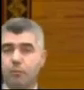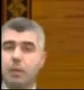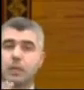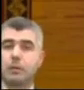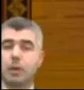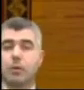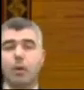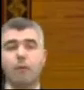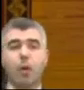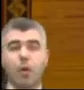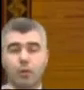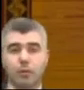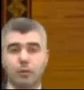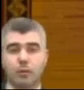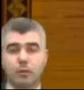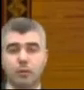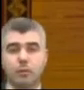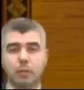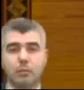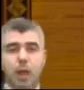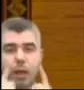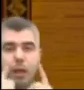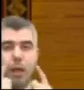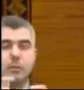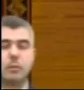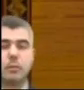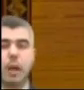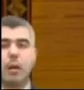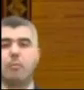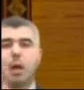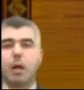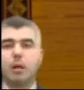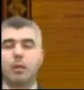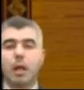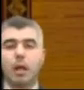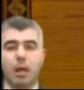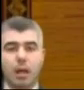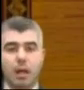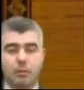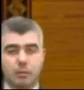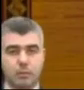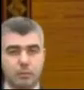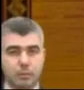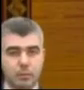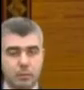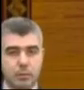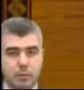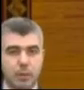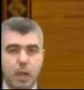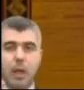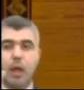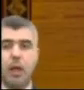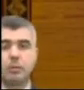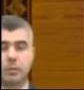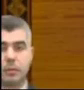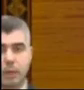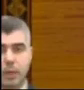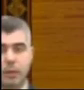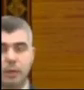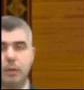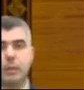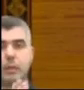أردت باسم فرنسا أن أوضح رؤيتي من خلال إرسال رسالة إلى الملك محمد